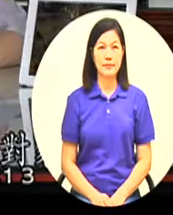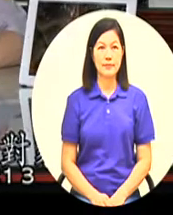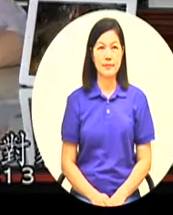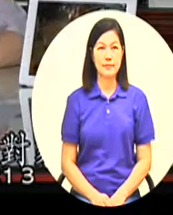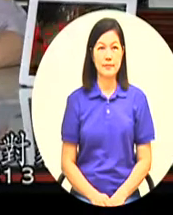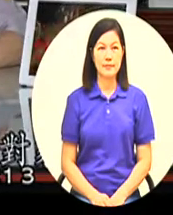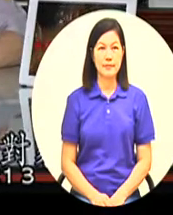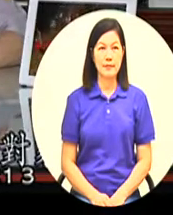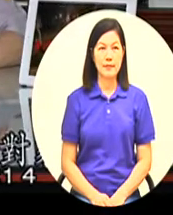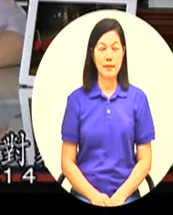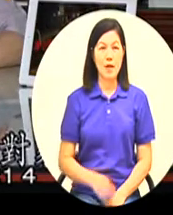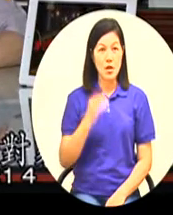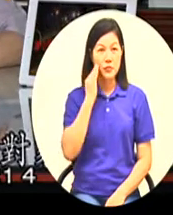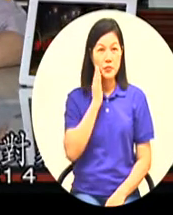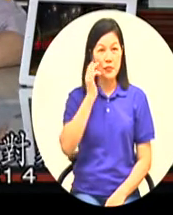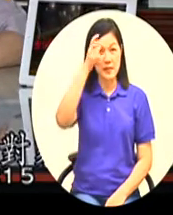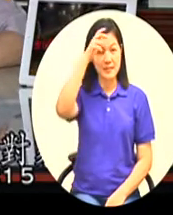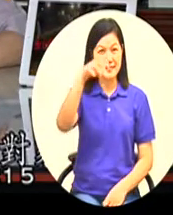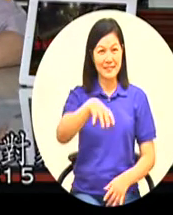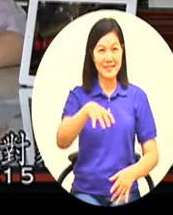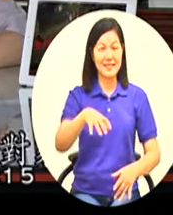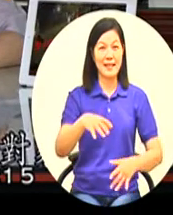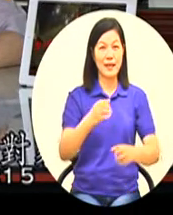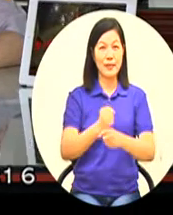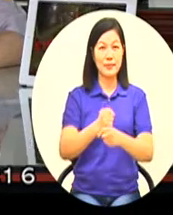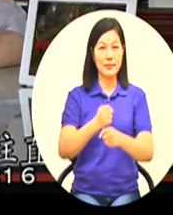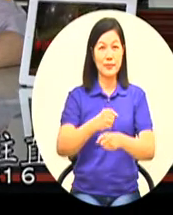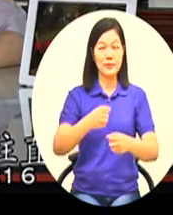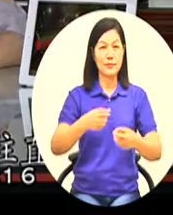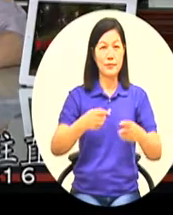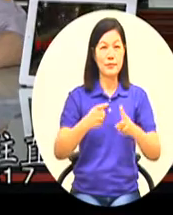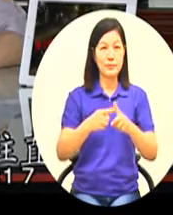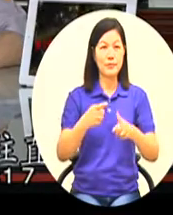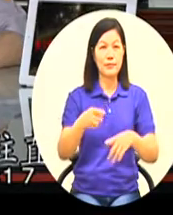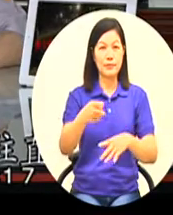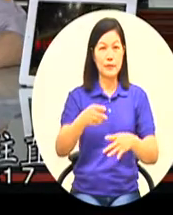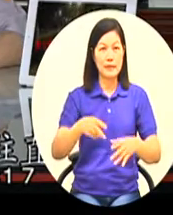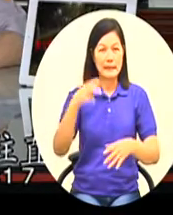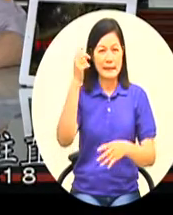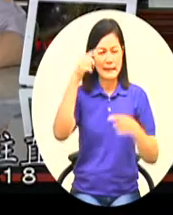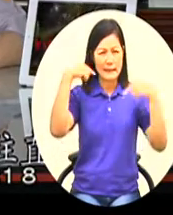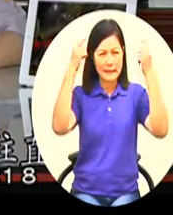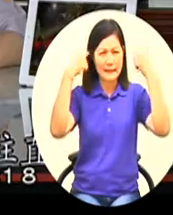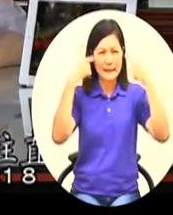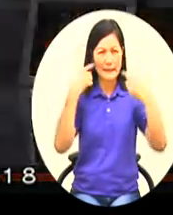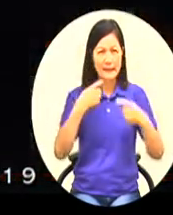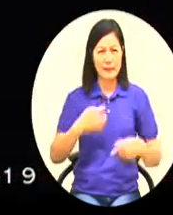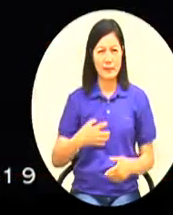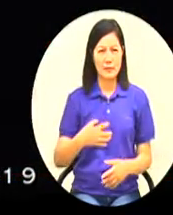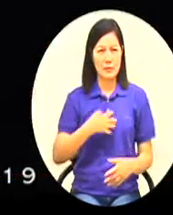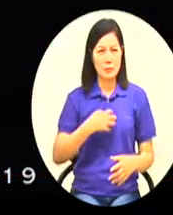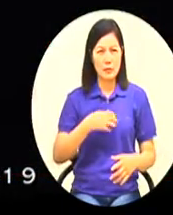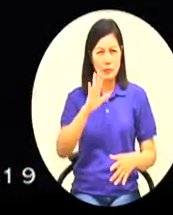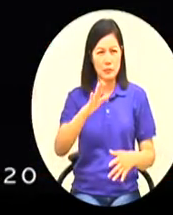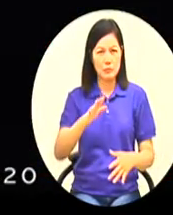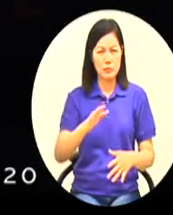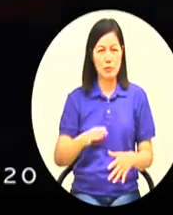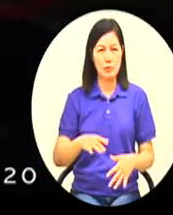当我们警察同仁追捕可疑对象的时候，常常要奋不顾身，勇往直前。